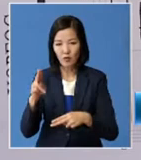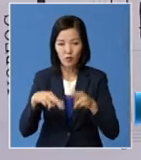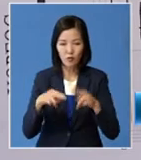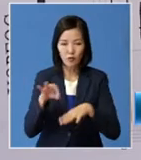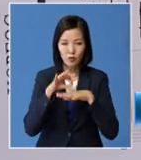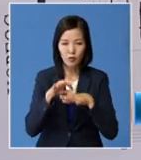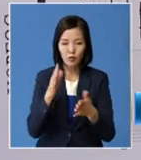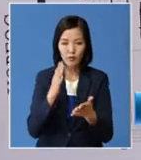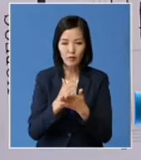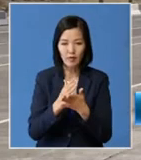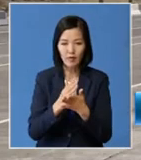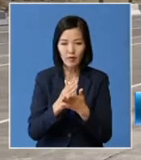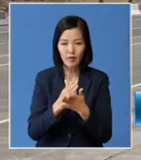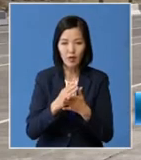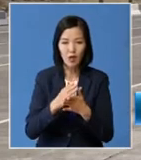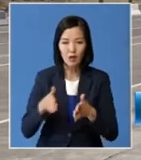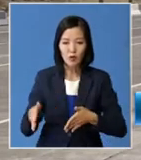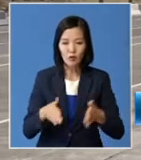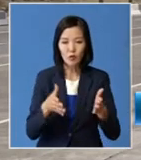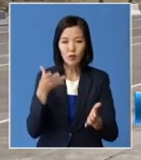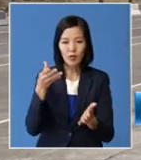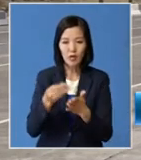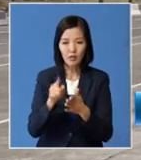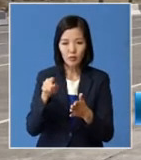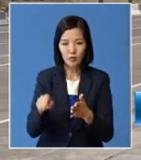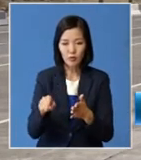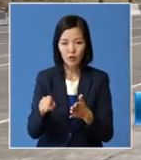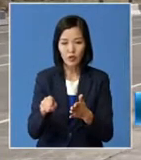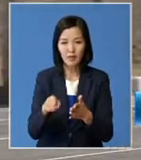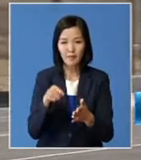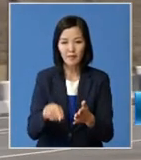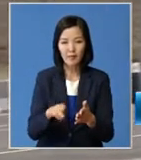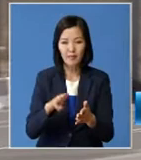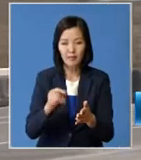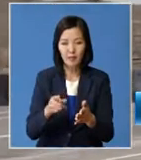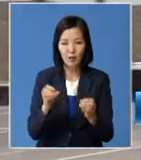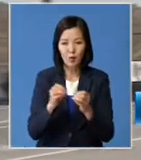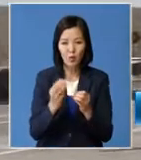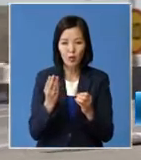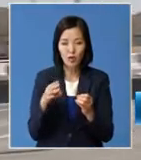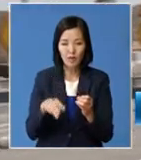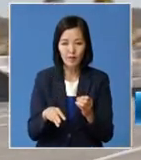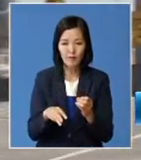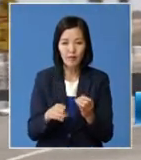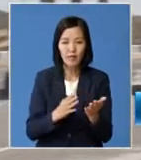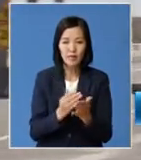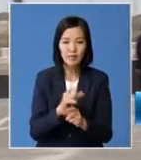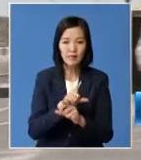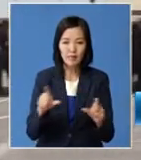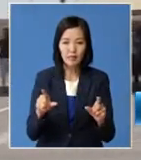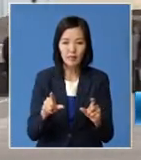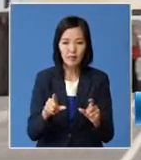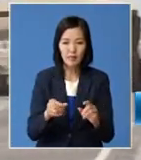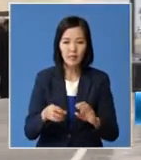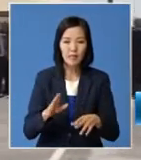Автодәлізбен қатынайтындар жол ақысын осы арада төлейді. Ол шақырымына 1000 теңге деп белгіленген. Нысанның болашақта атқаратын қызметі арнайы